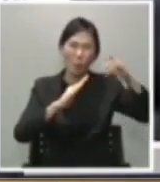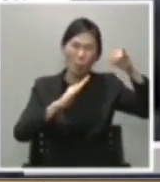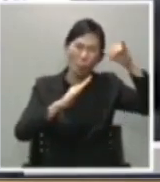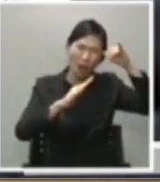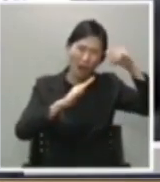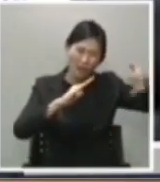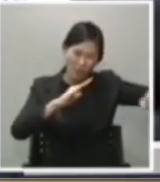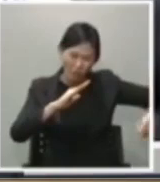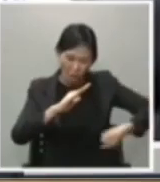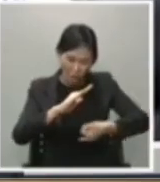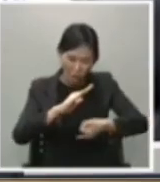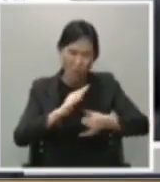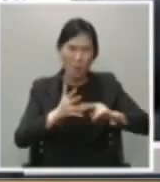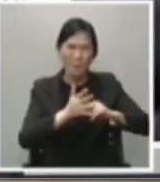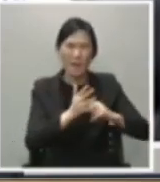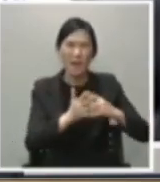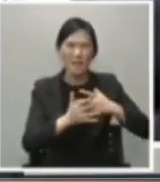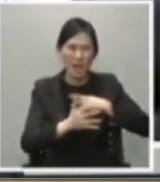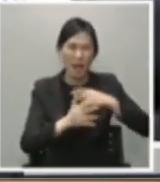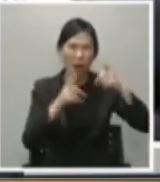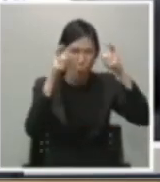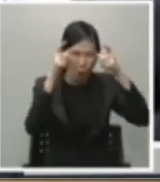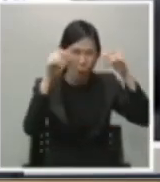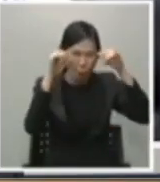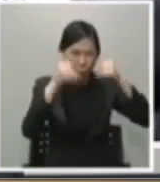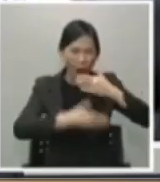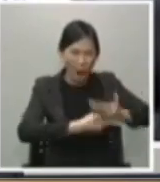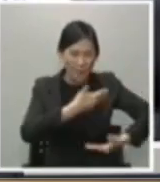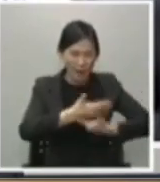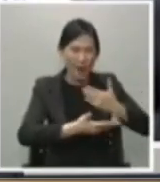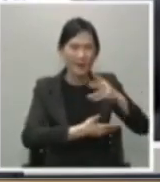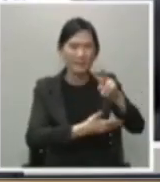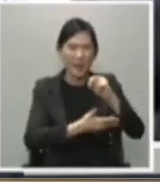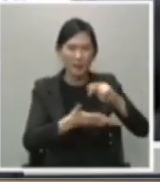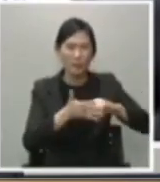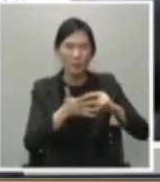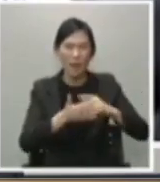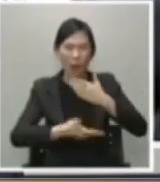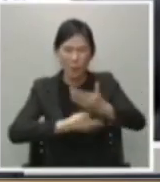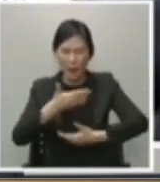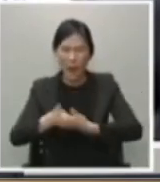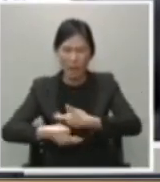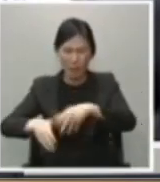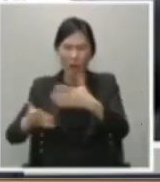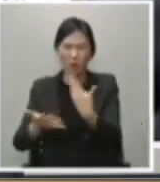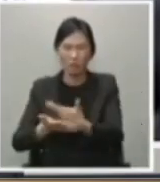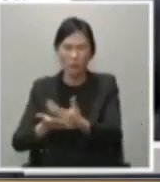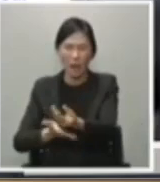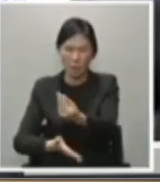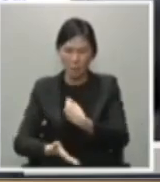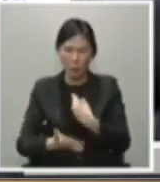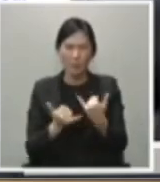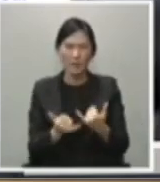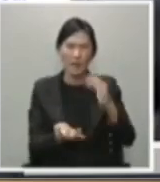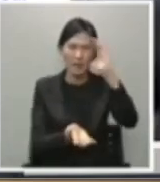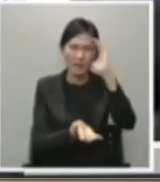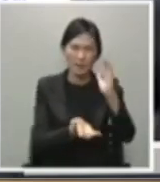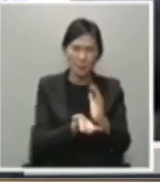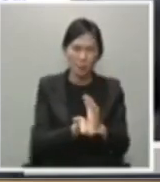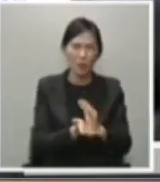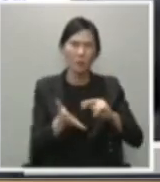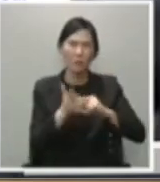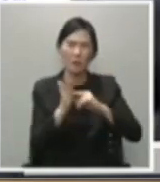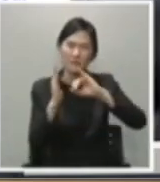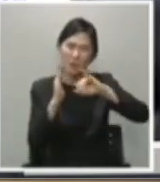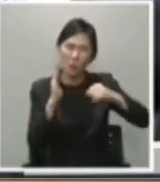ระบือไปขายครับที่ตลาดนัดทุกตลาดนัดครับเป็นตลาดหุ้นคนจนครับฝากท่านครับว่าวันนี้ตำรวจตั้งด่านแทบทุกจังหวัด